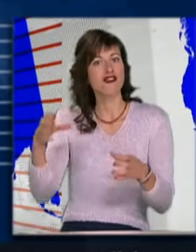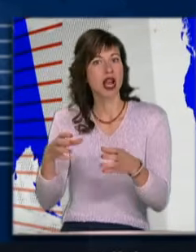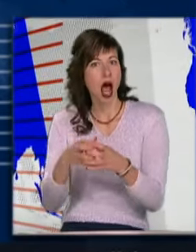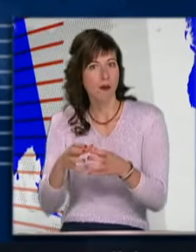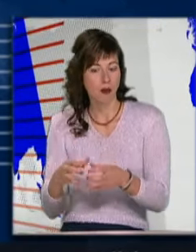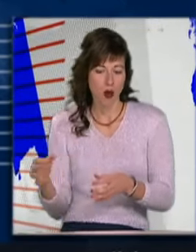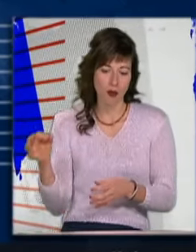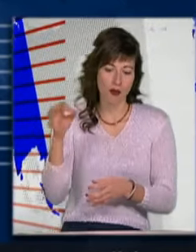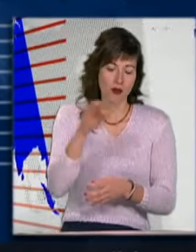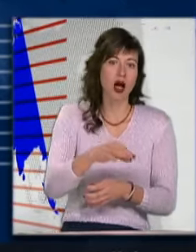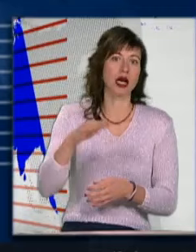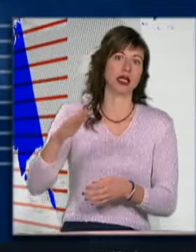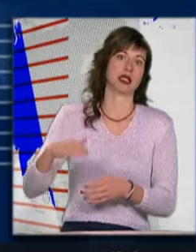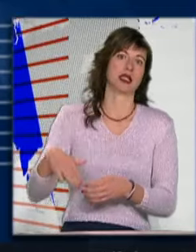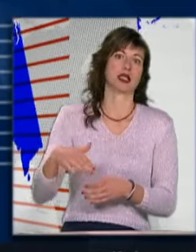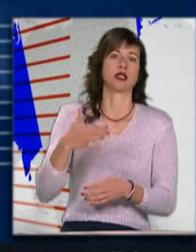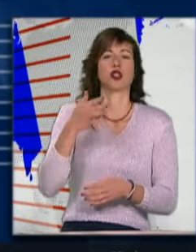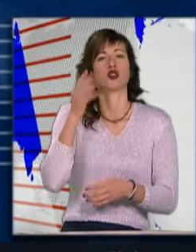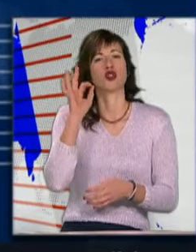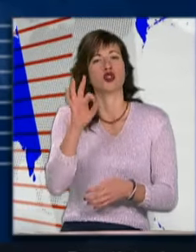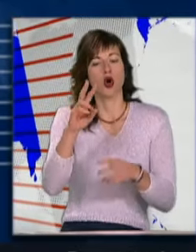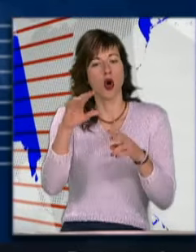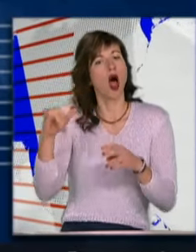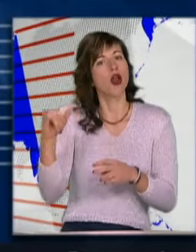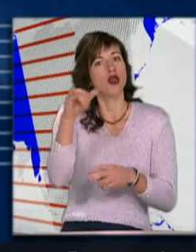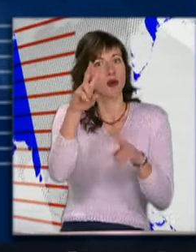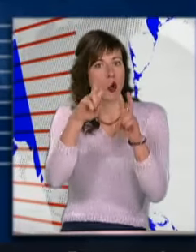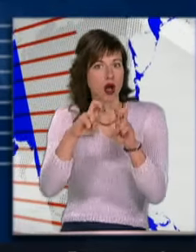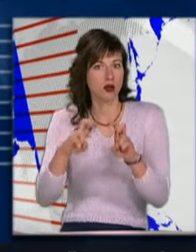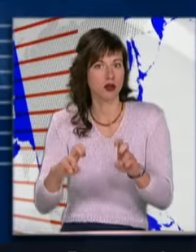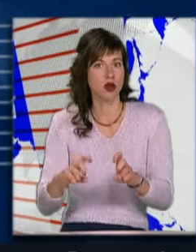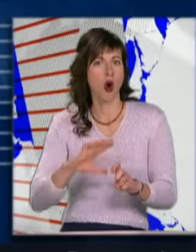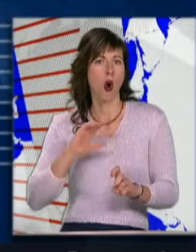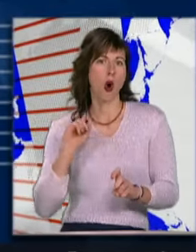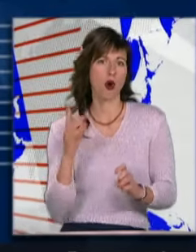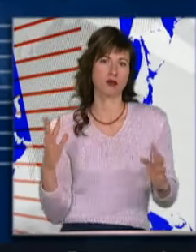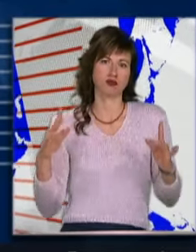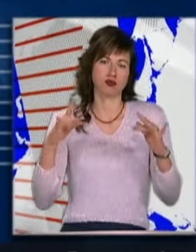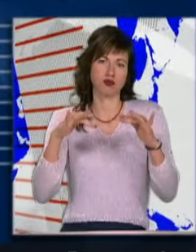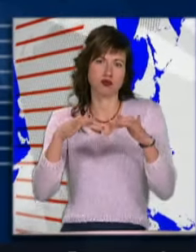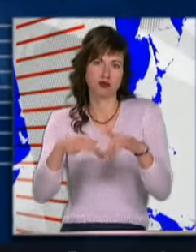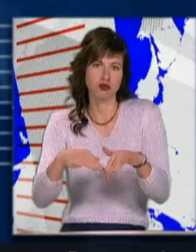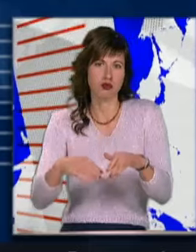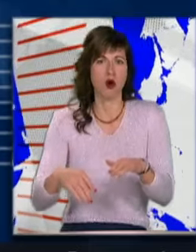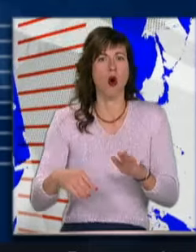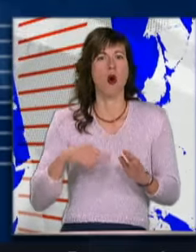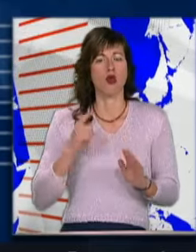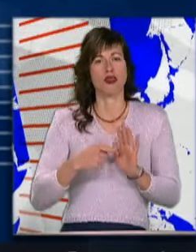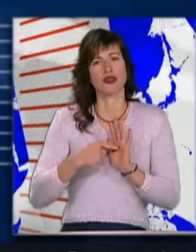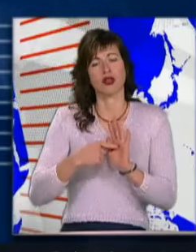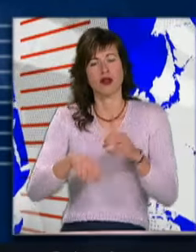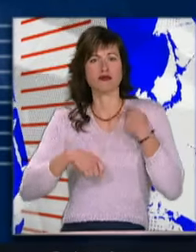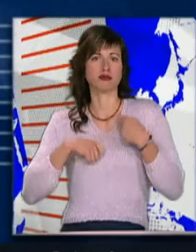επιθεωρήσει το υπο ιδιωτικοποίηση αεροδρόμιου δασκαλογιάννης συγκεντρωμένοι φορείς και πολίτες έδειξαν στο κλιμάκιο πως είναι ανεπιθύμητο